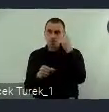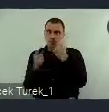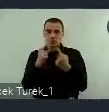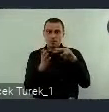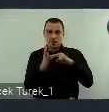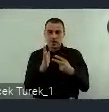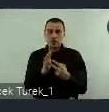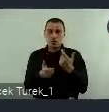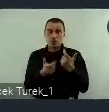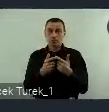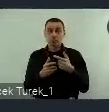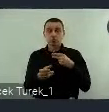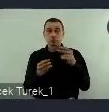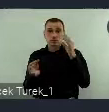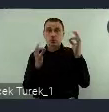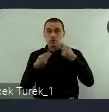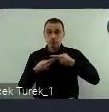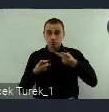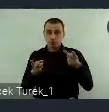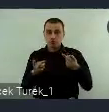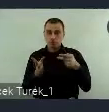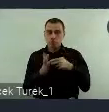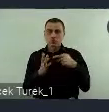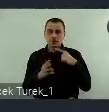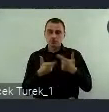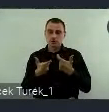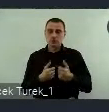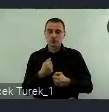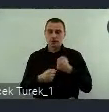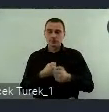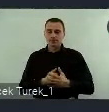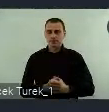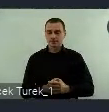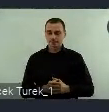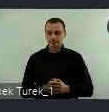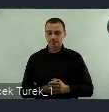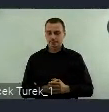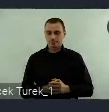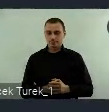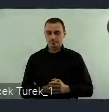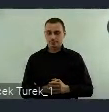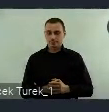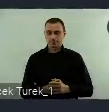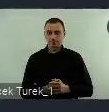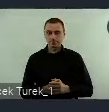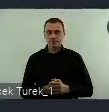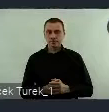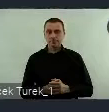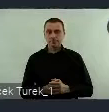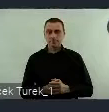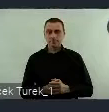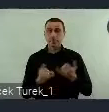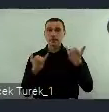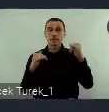poinformujemy o tym ludzi i w ten sposób można w takim projekcie uwzględniać dostępność inny